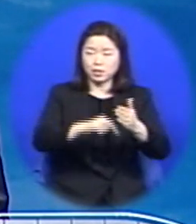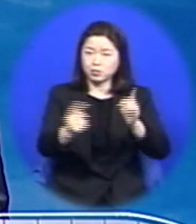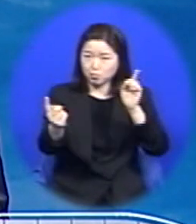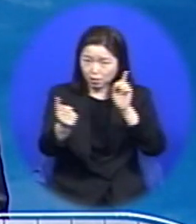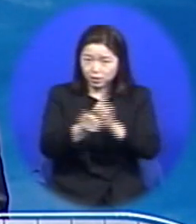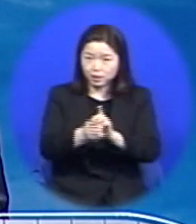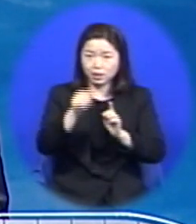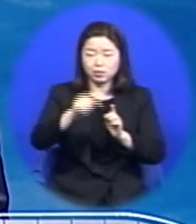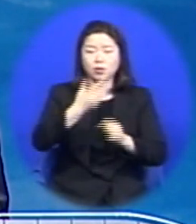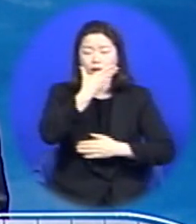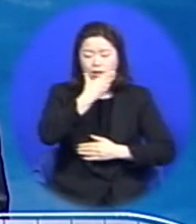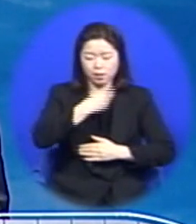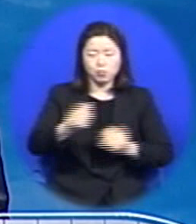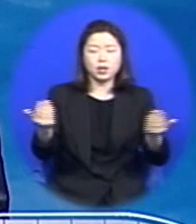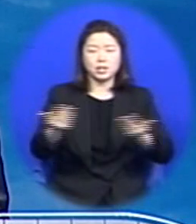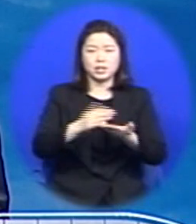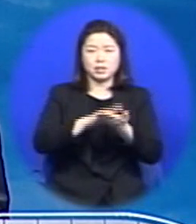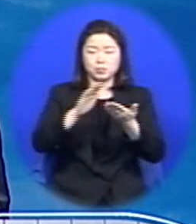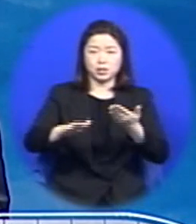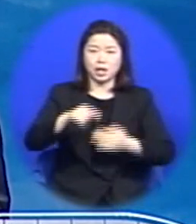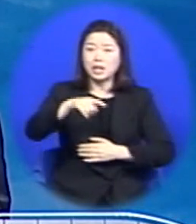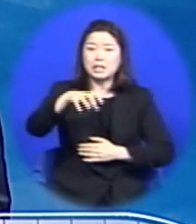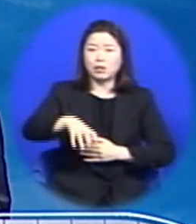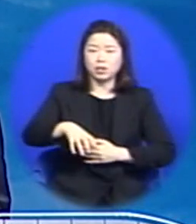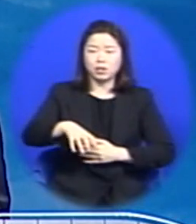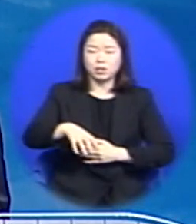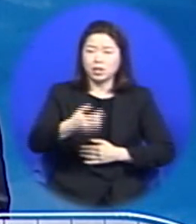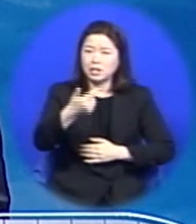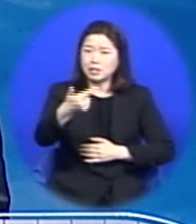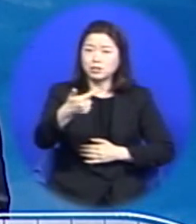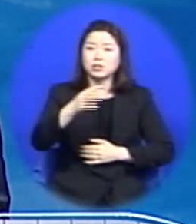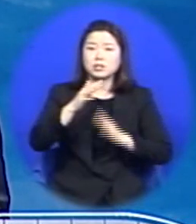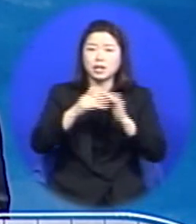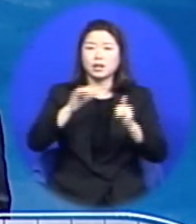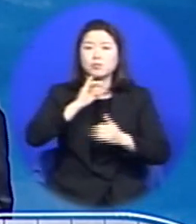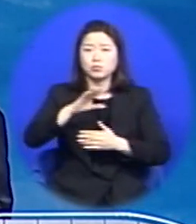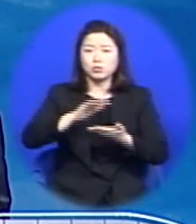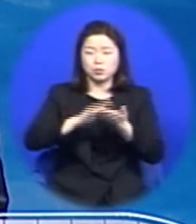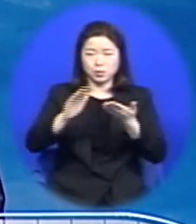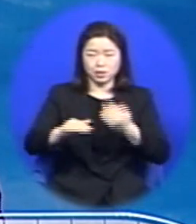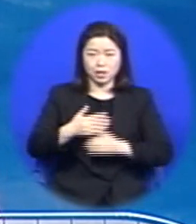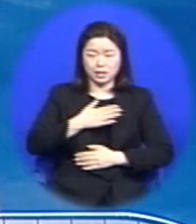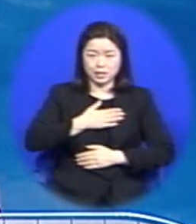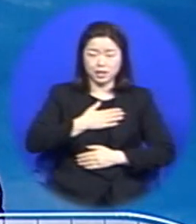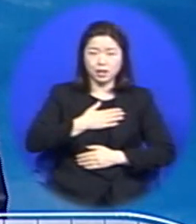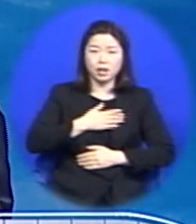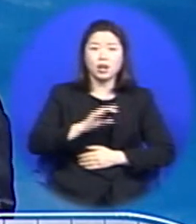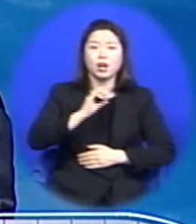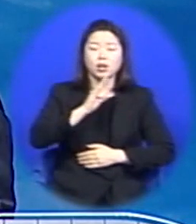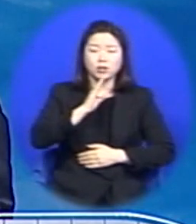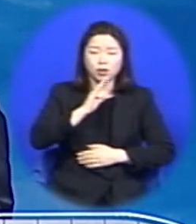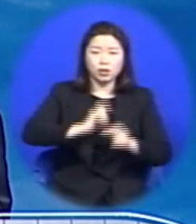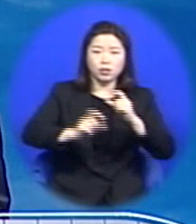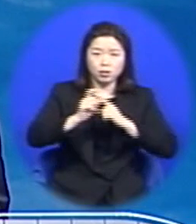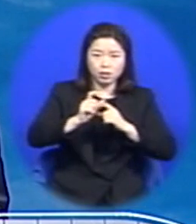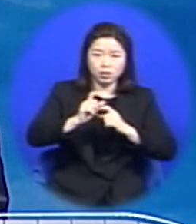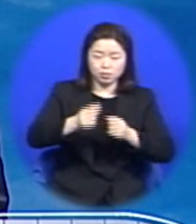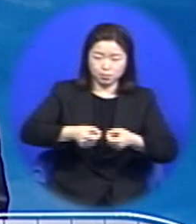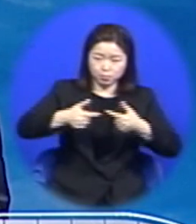행복한 일이랍니다. 여긴 고작 6명밖에 없어요. 제가 물론 늘려나갈